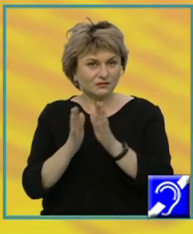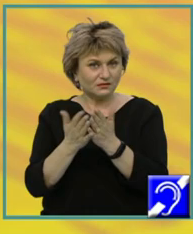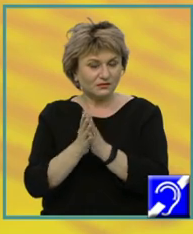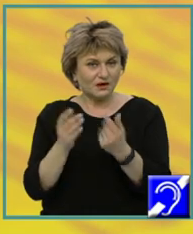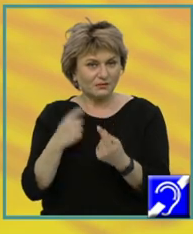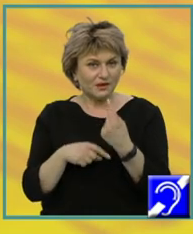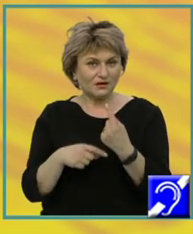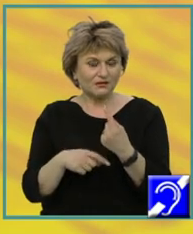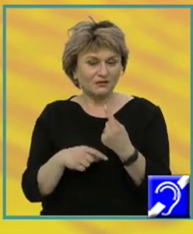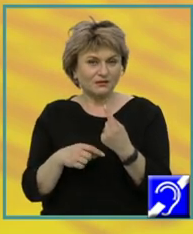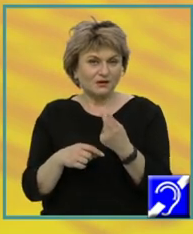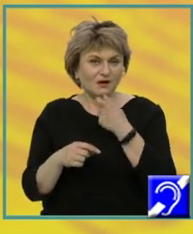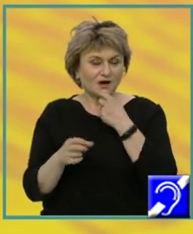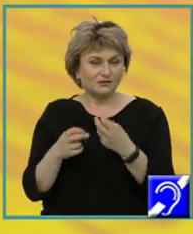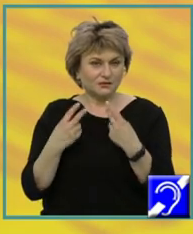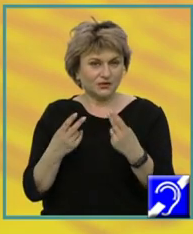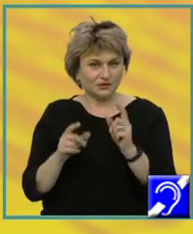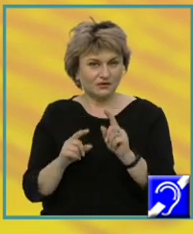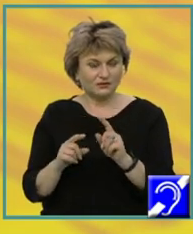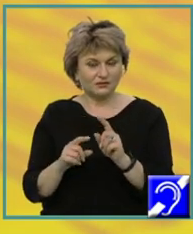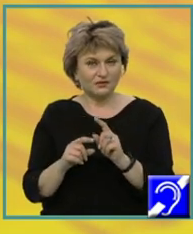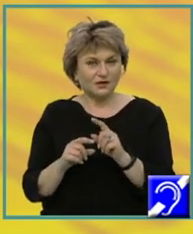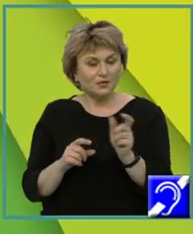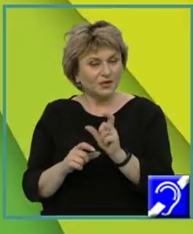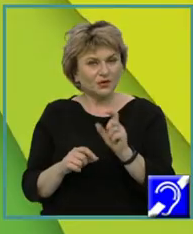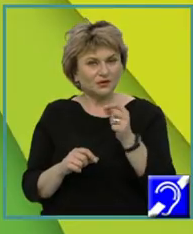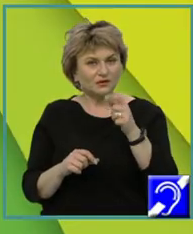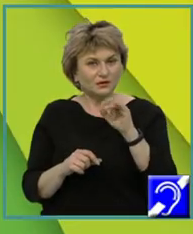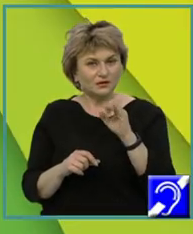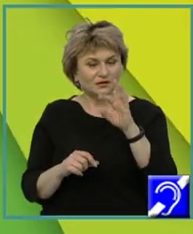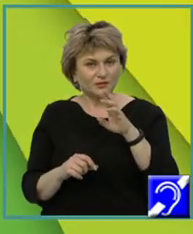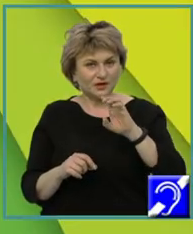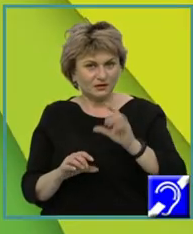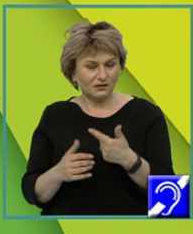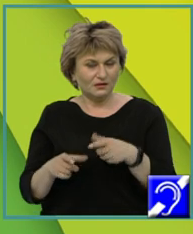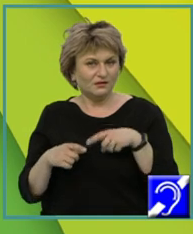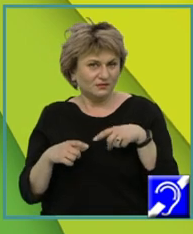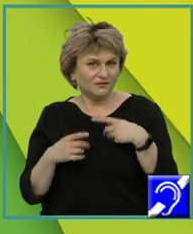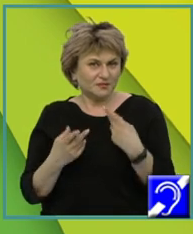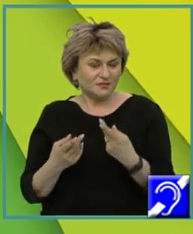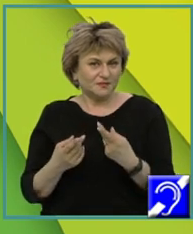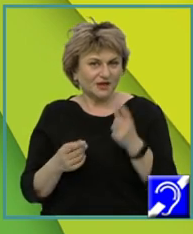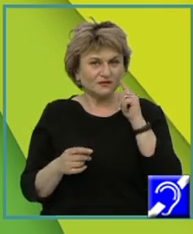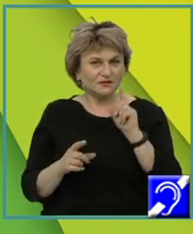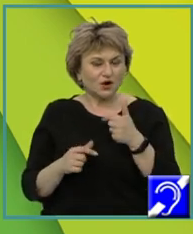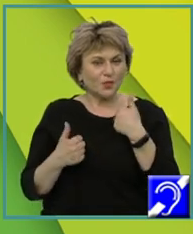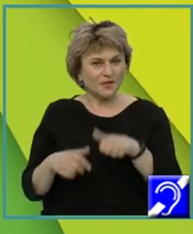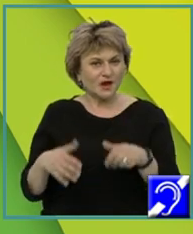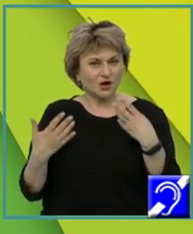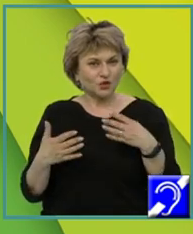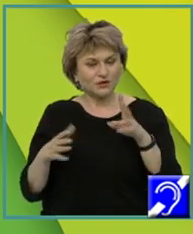în un an important al perioadei interbelice e vorba de o perioadă de efervescență gândit eu că în